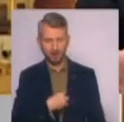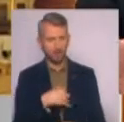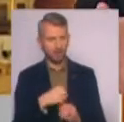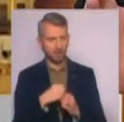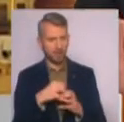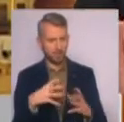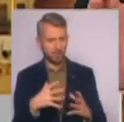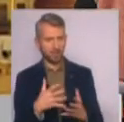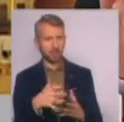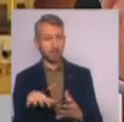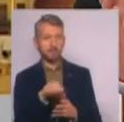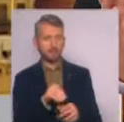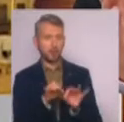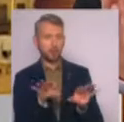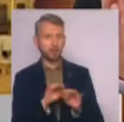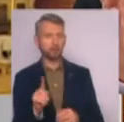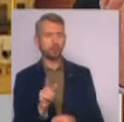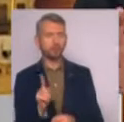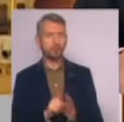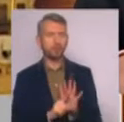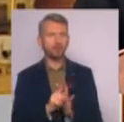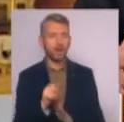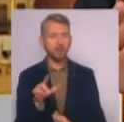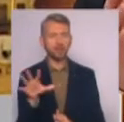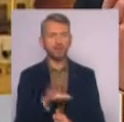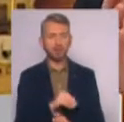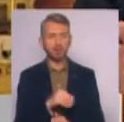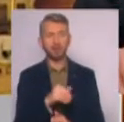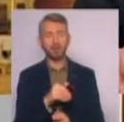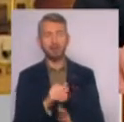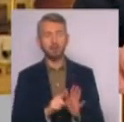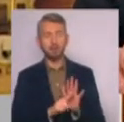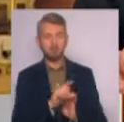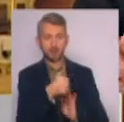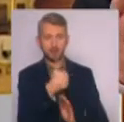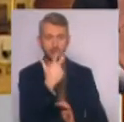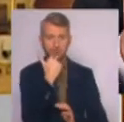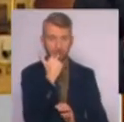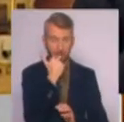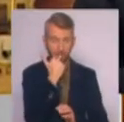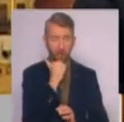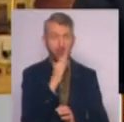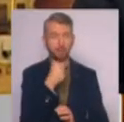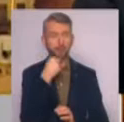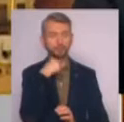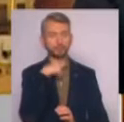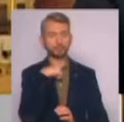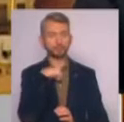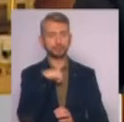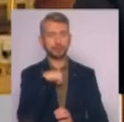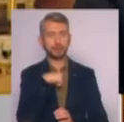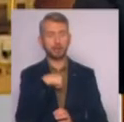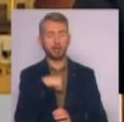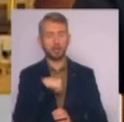ви класично описуєте, що починається все з нежиттю носа, а потім на